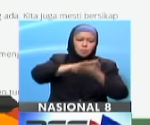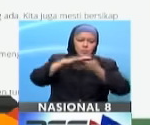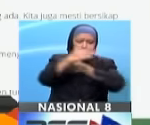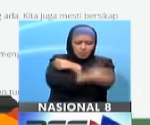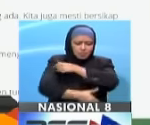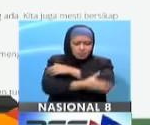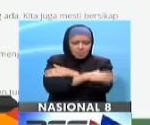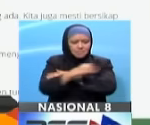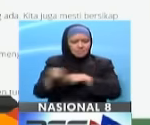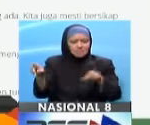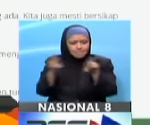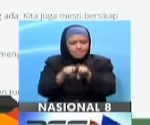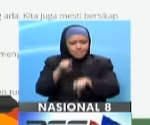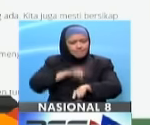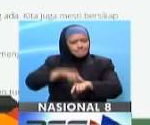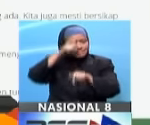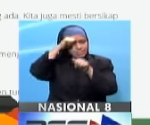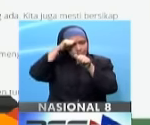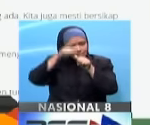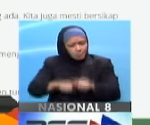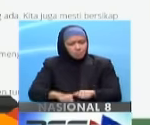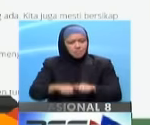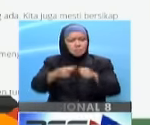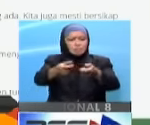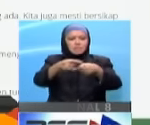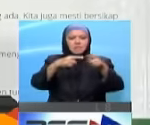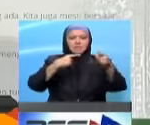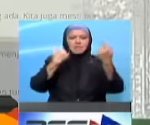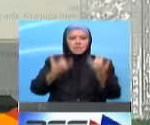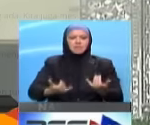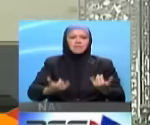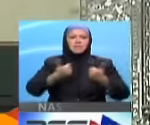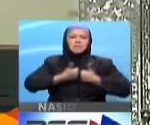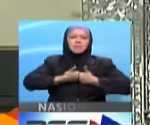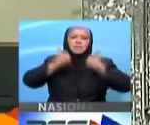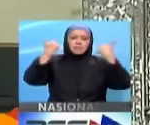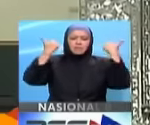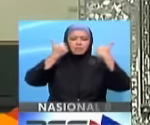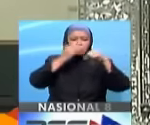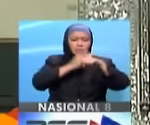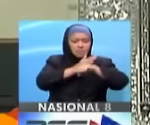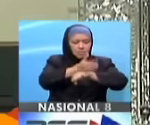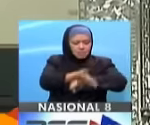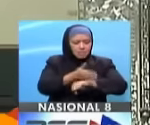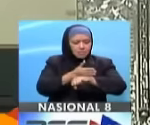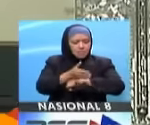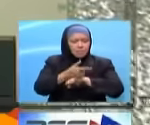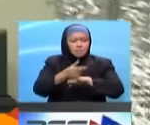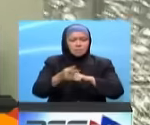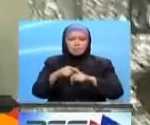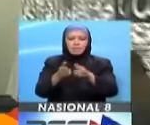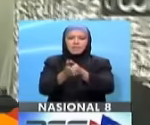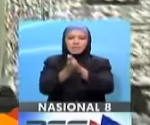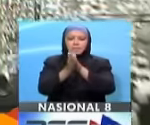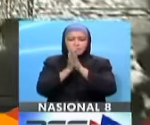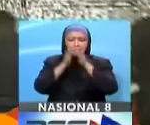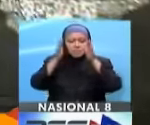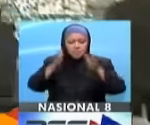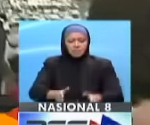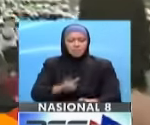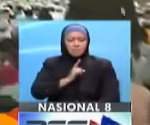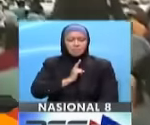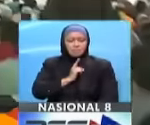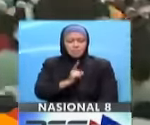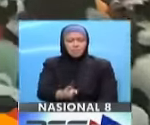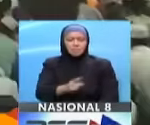pada itu, beliau turut berkongsi ingatan kehadiran Aidiladha menuntut setiap umat Islam menghayati falsafah dari sebalik